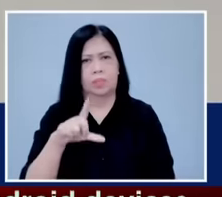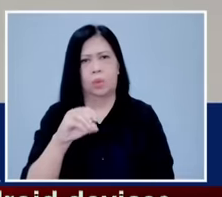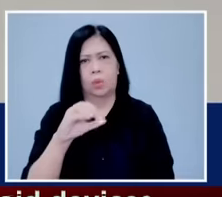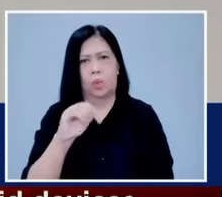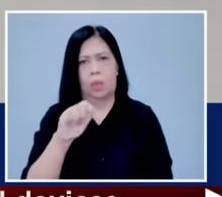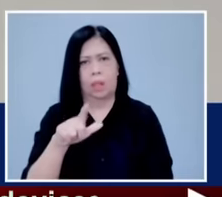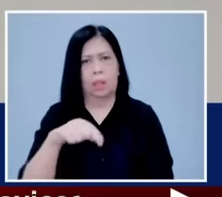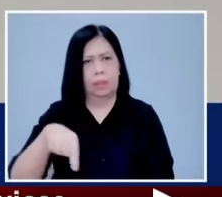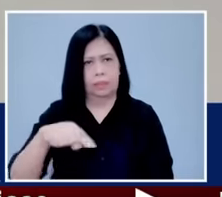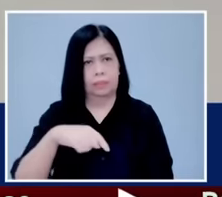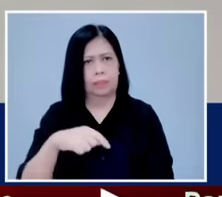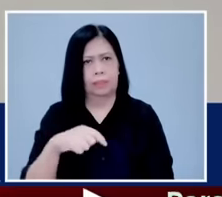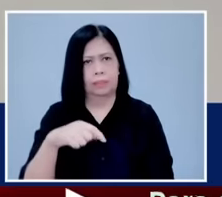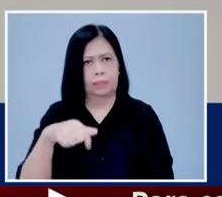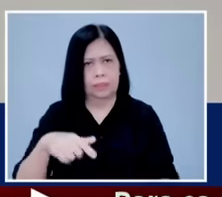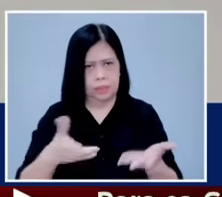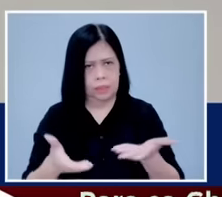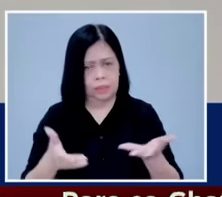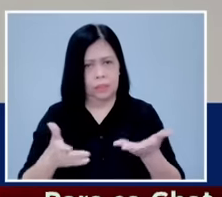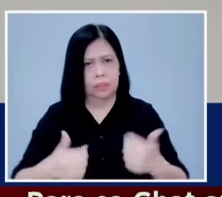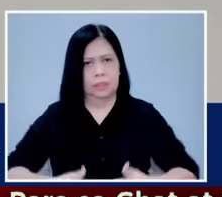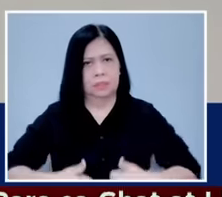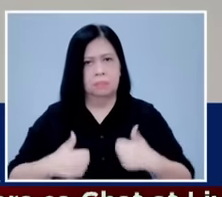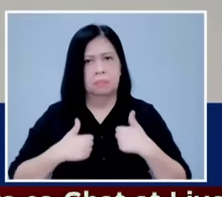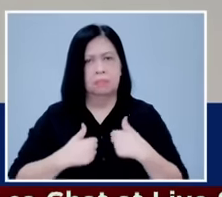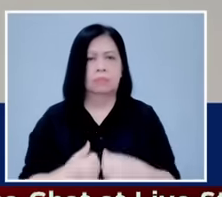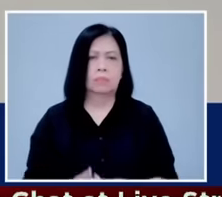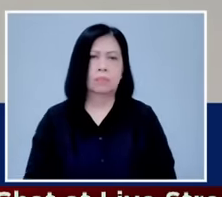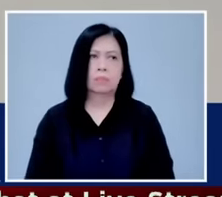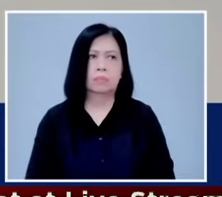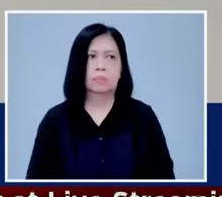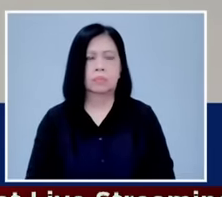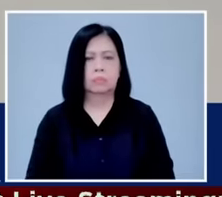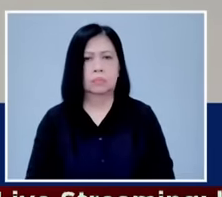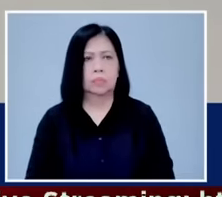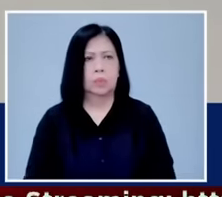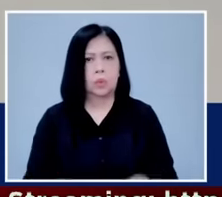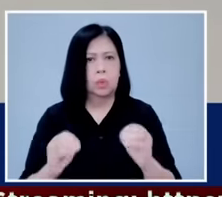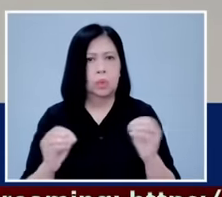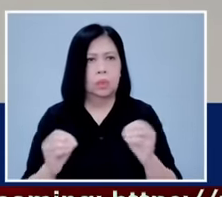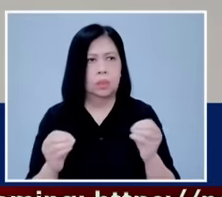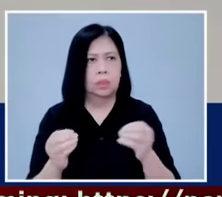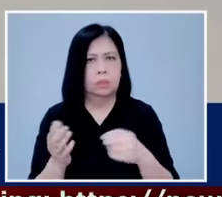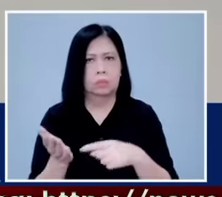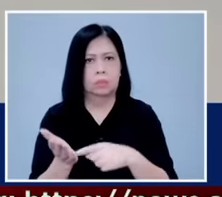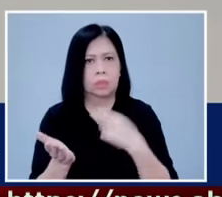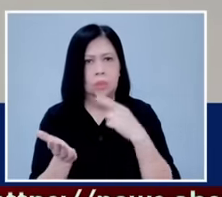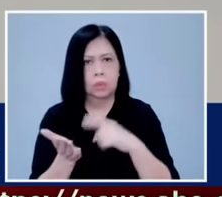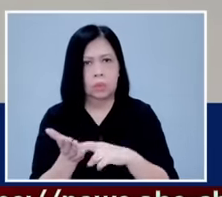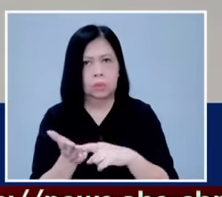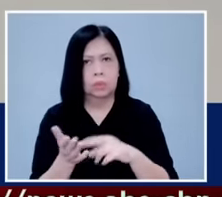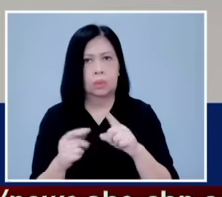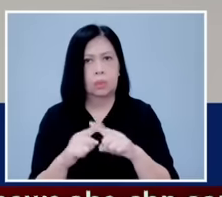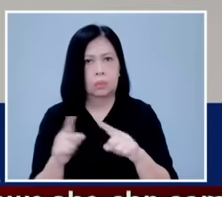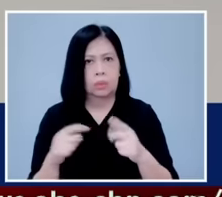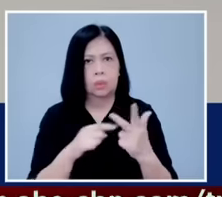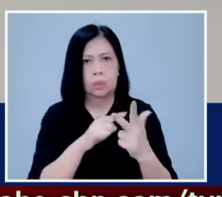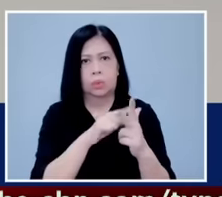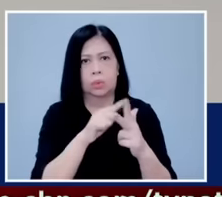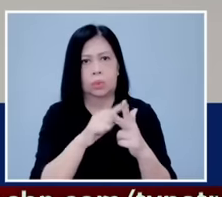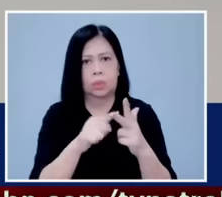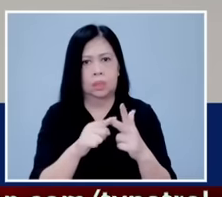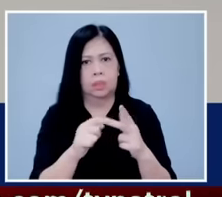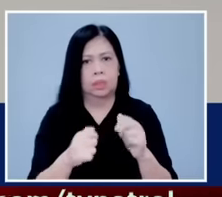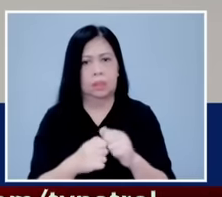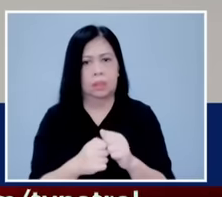suspect so far. Wala namang mga records. Pero yung tatlo from Tangub